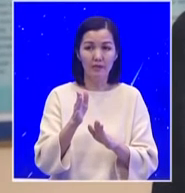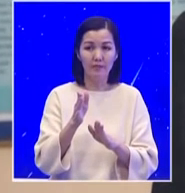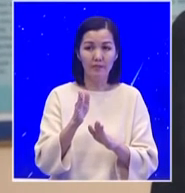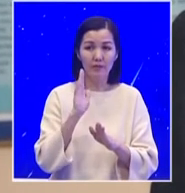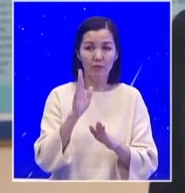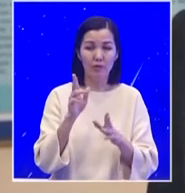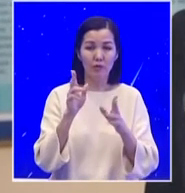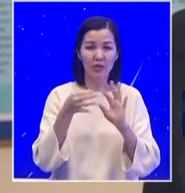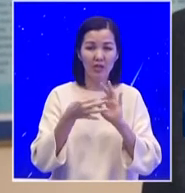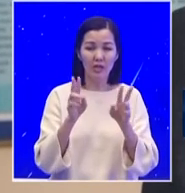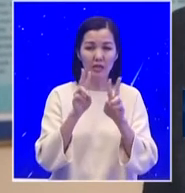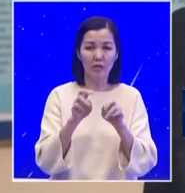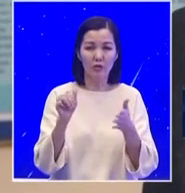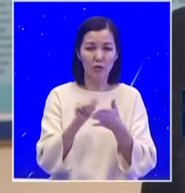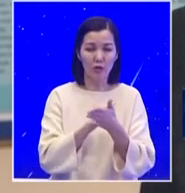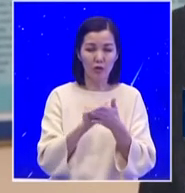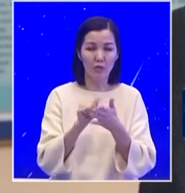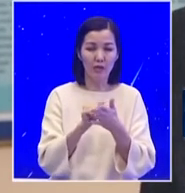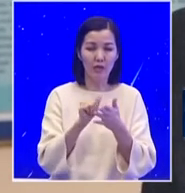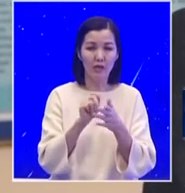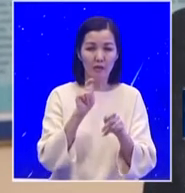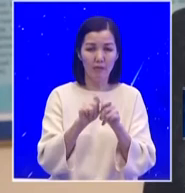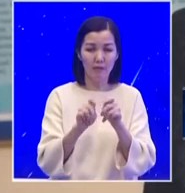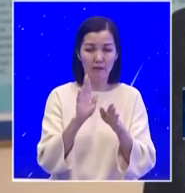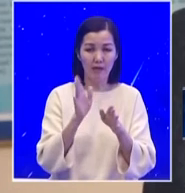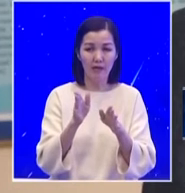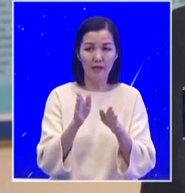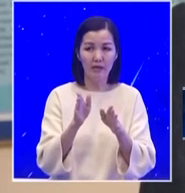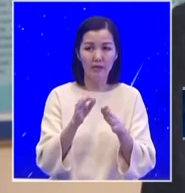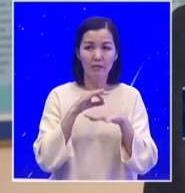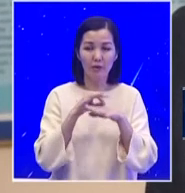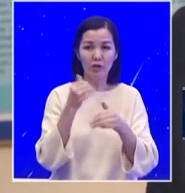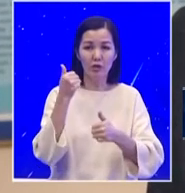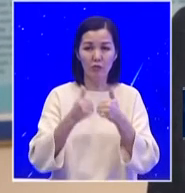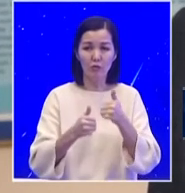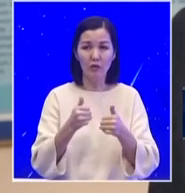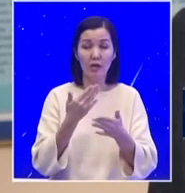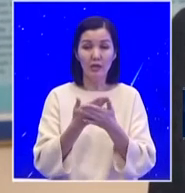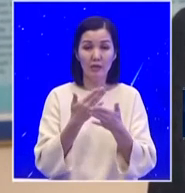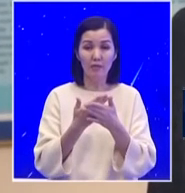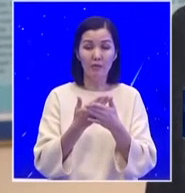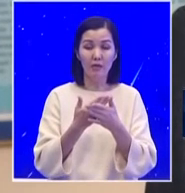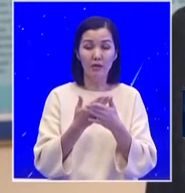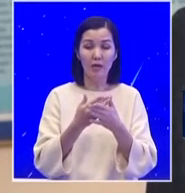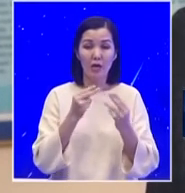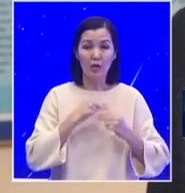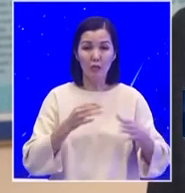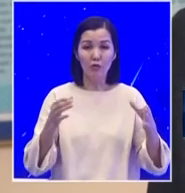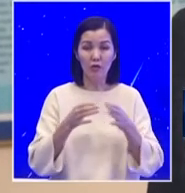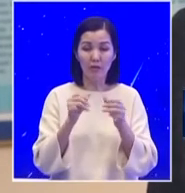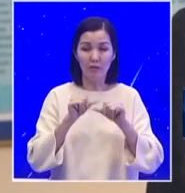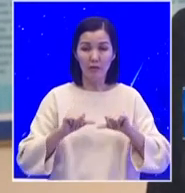Будут изучаться все документы по прошедшим лотам. Если в работе комиссии или в